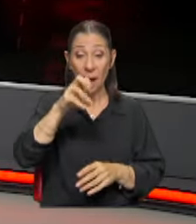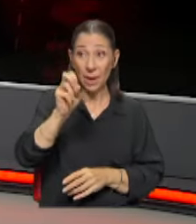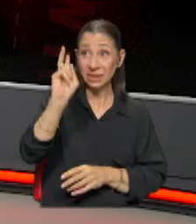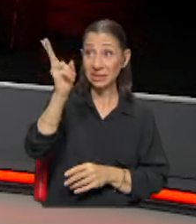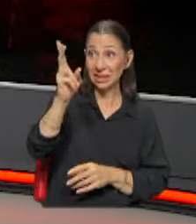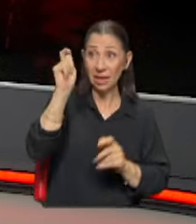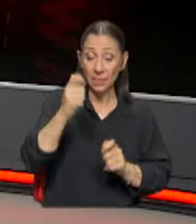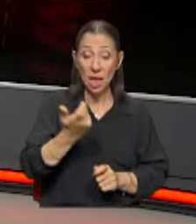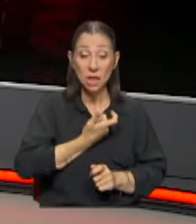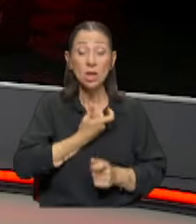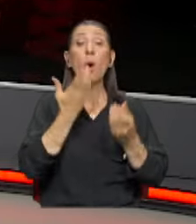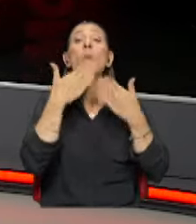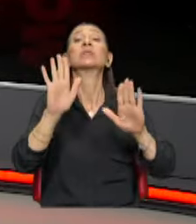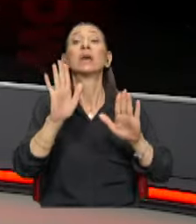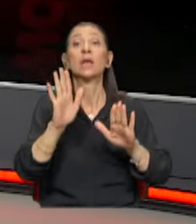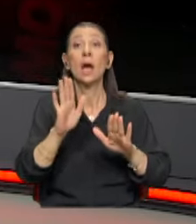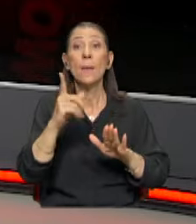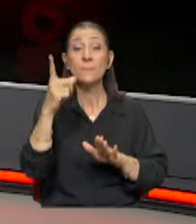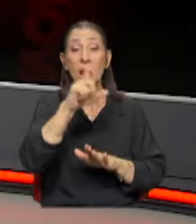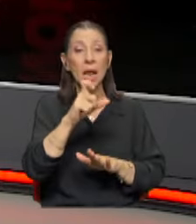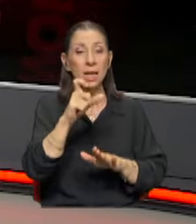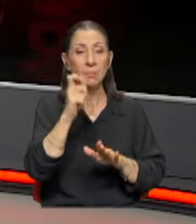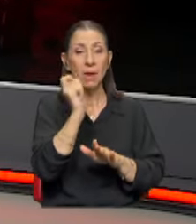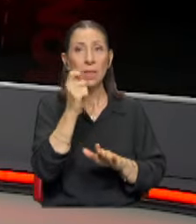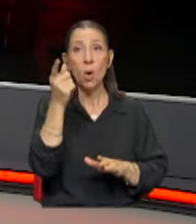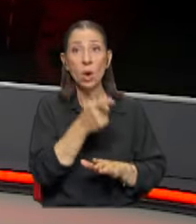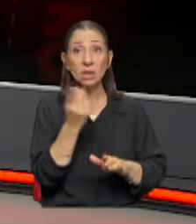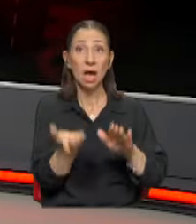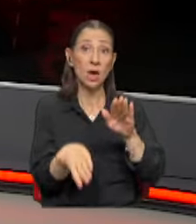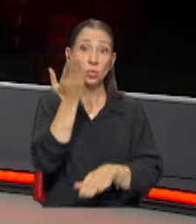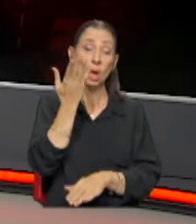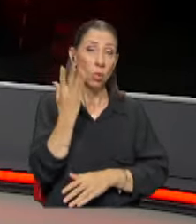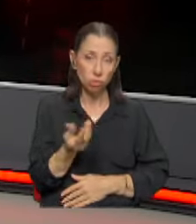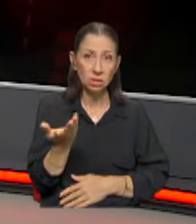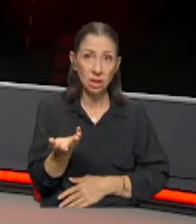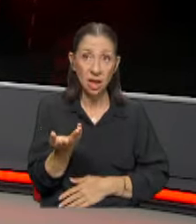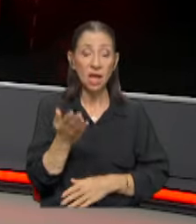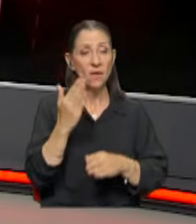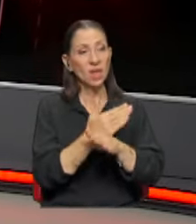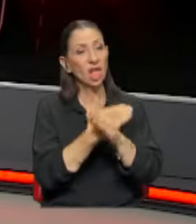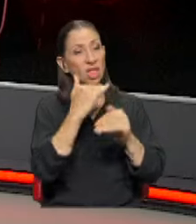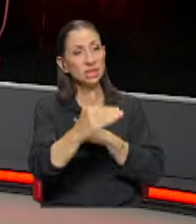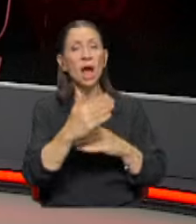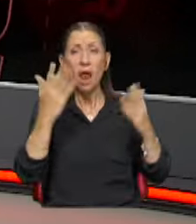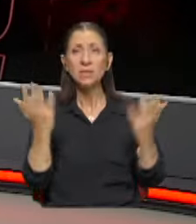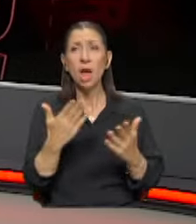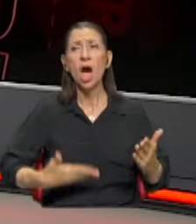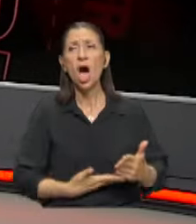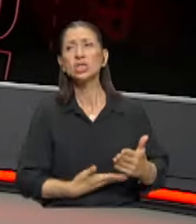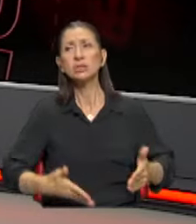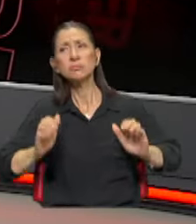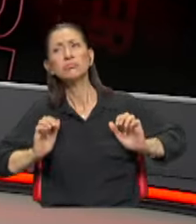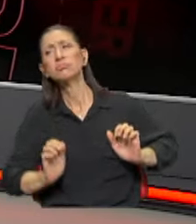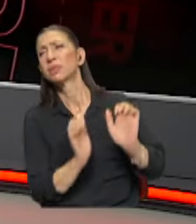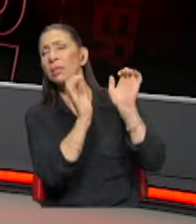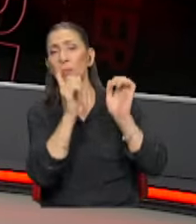Parti'nin yaptığı yasa olmasaydı aylık bağlama oranları da daha yüksek olacaktı. Vatandaşını resmen açlıkla sınayan